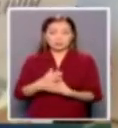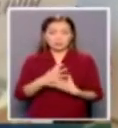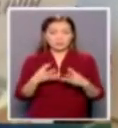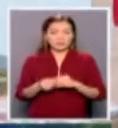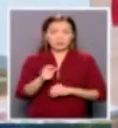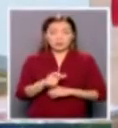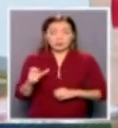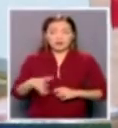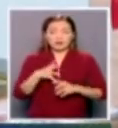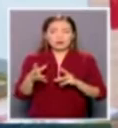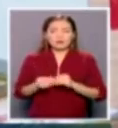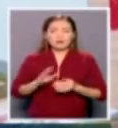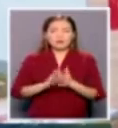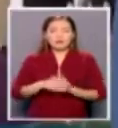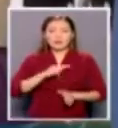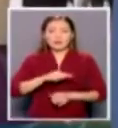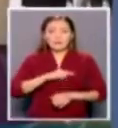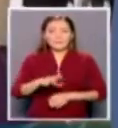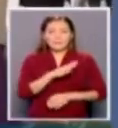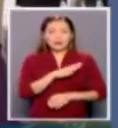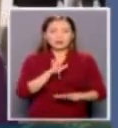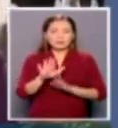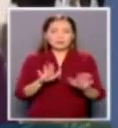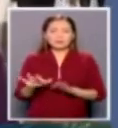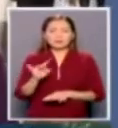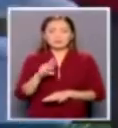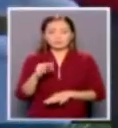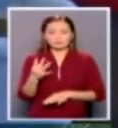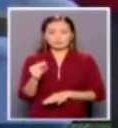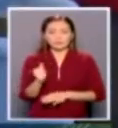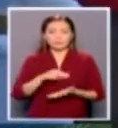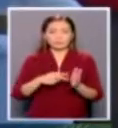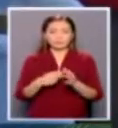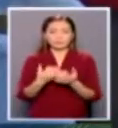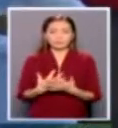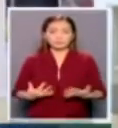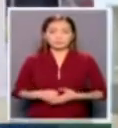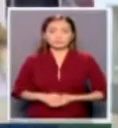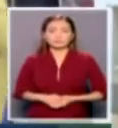общества. Также в ходе мероприятия была представлена выставка-ярмарка социальных проектов.